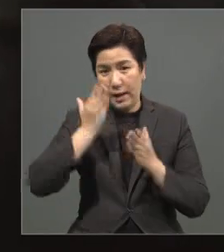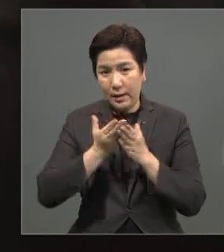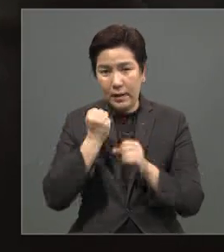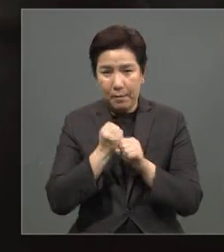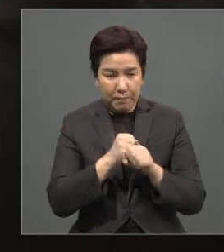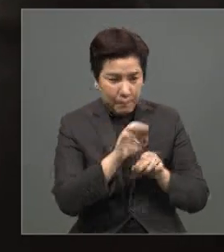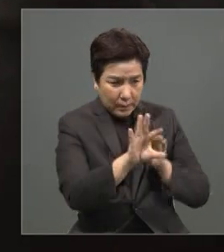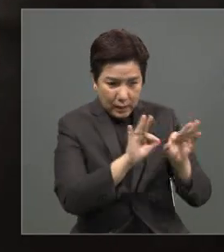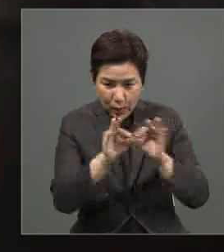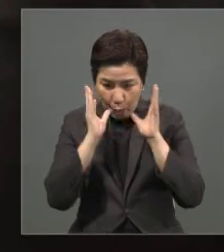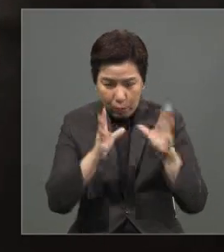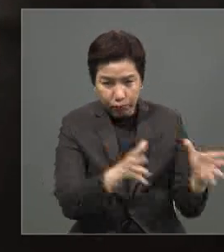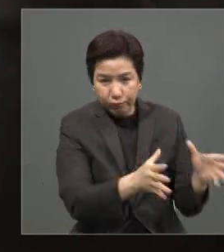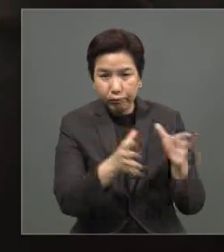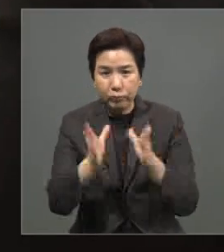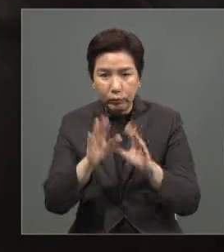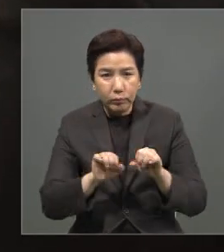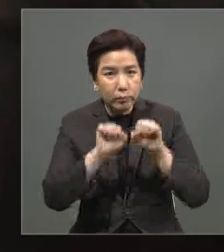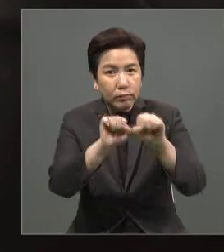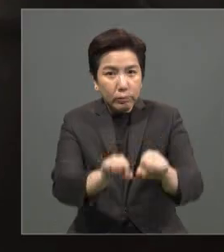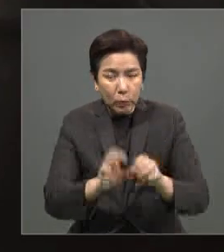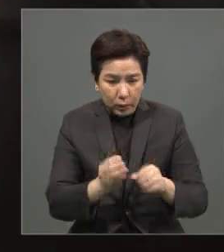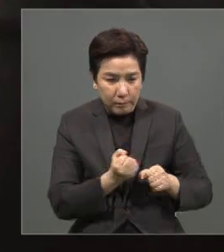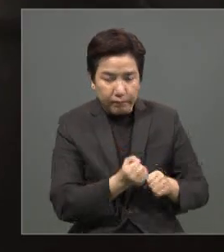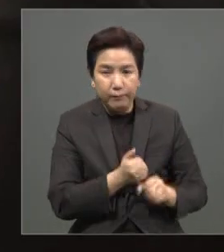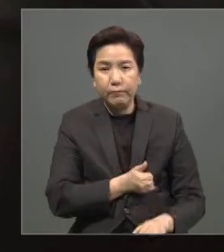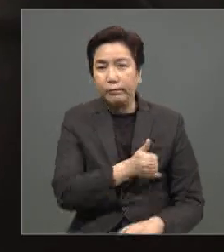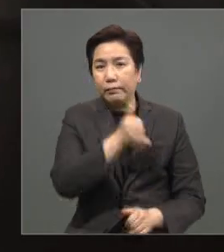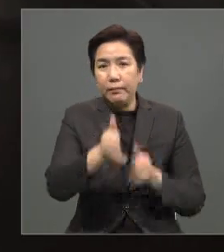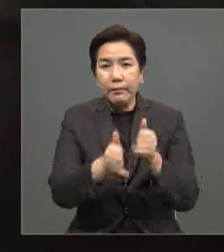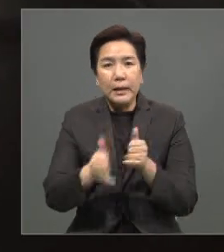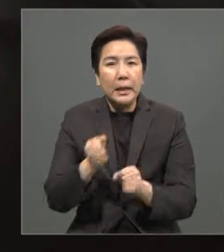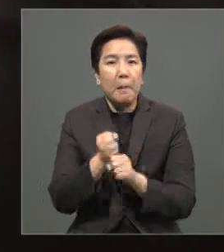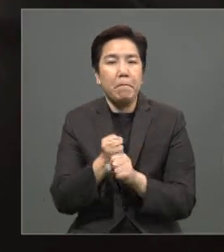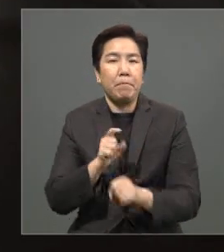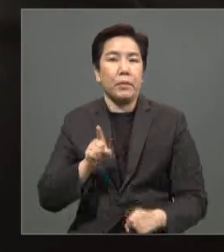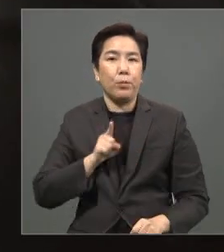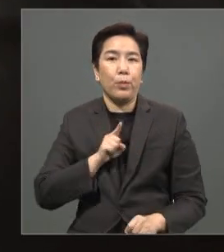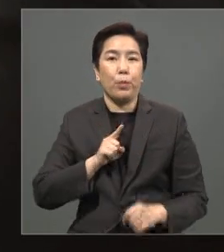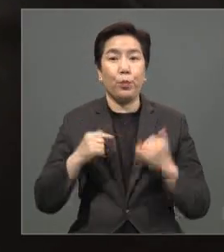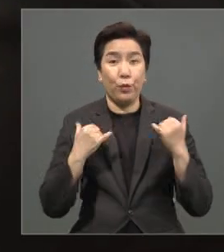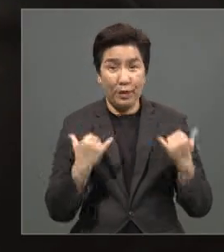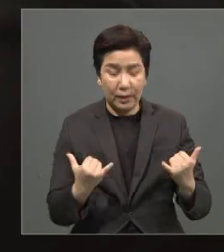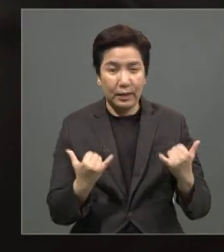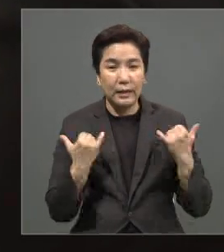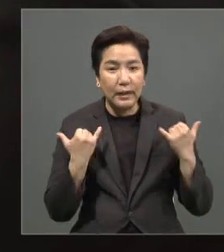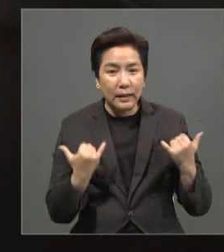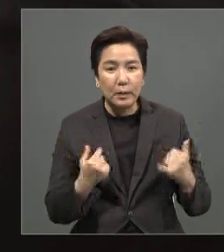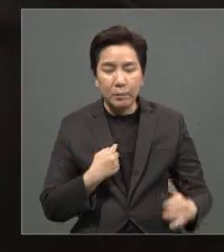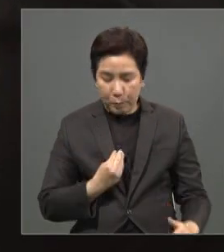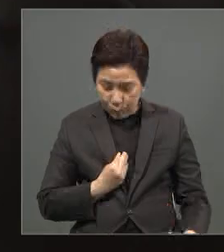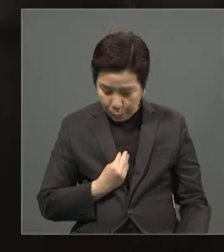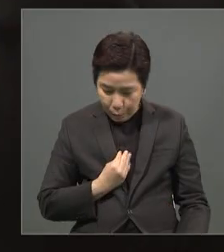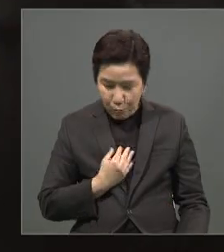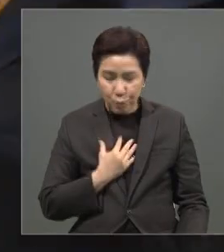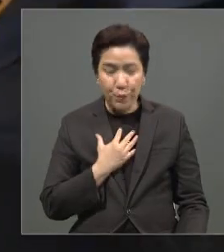คัดนะครับฝีพายในเรือในท้ายเพื่อที่จะมาทำหน้าที่นะครับในวันนี้นะครับเป็นที่ภาคภูมิใจเป็นอย่